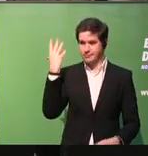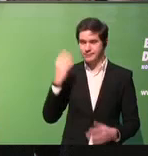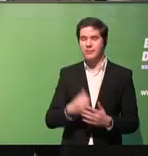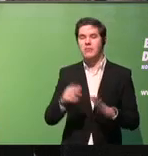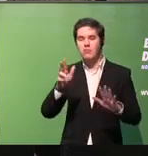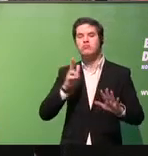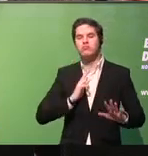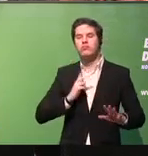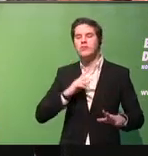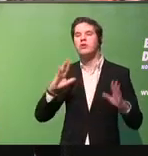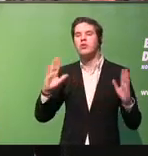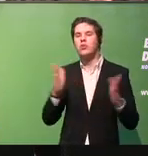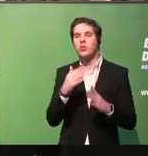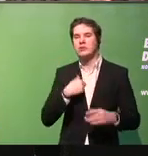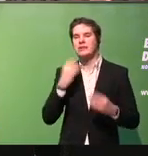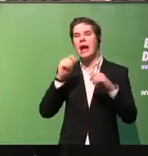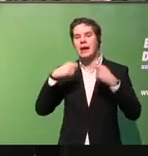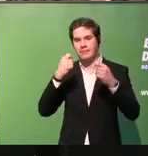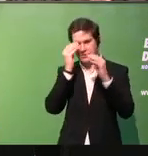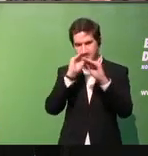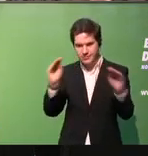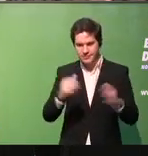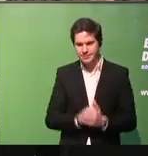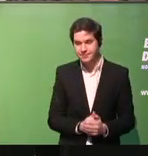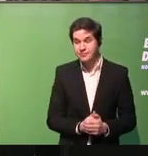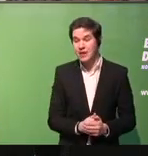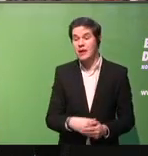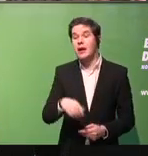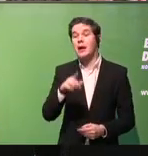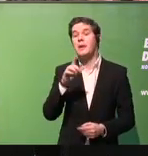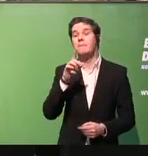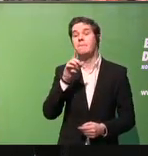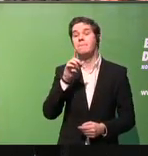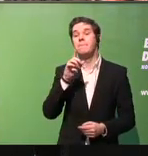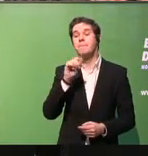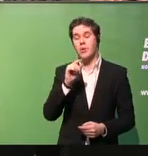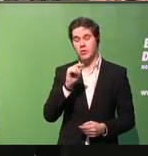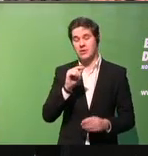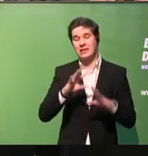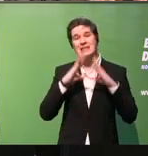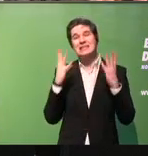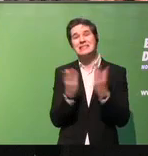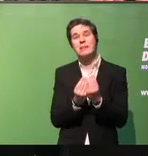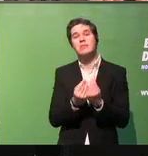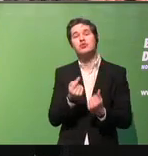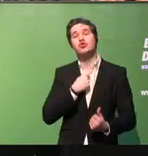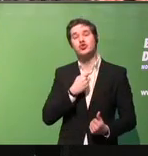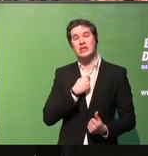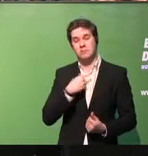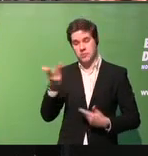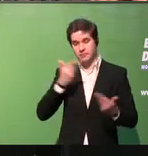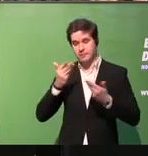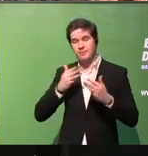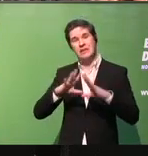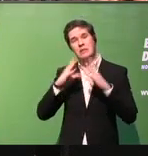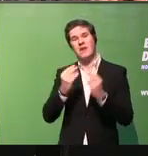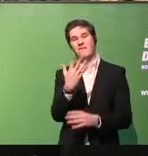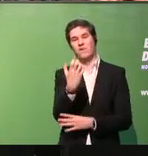aber erstmal, wie das Ergebnis lautet. Und zwar, es wurden insgesamt abgegeben 50